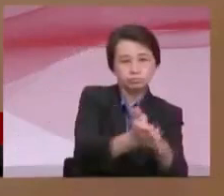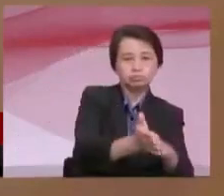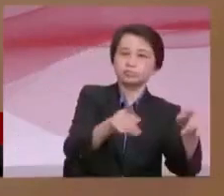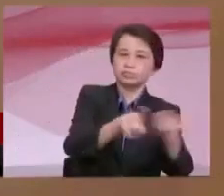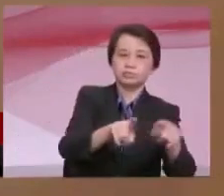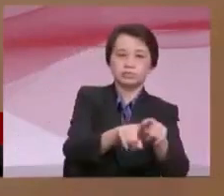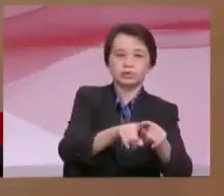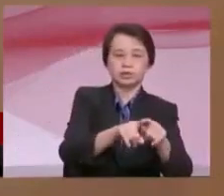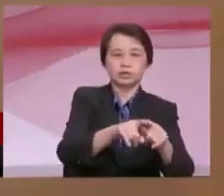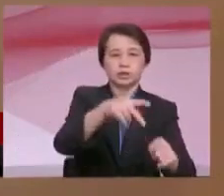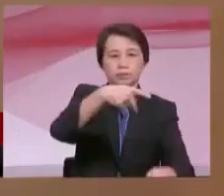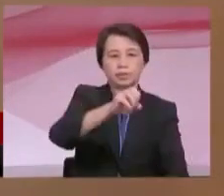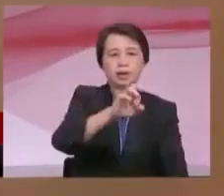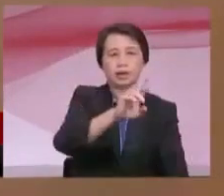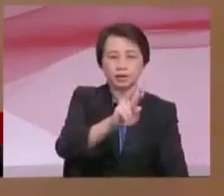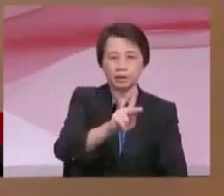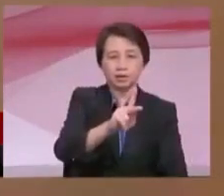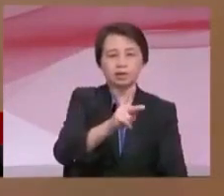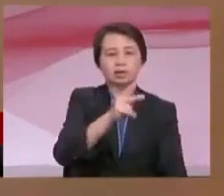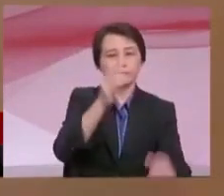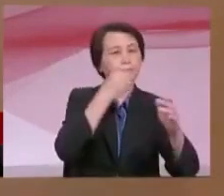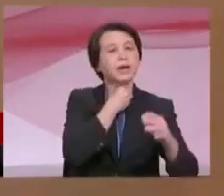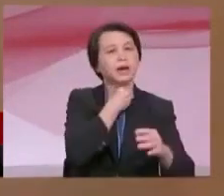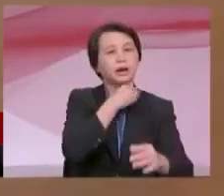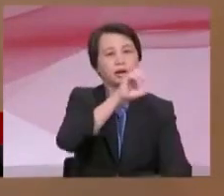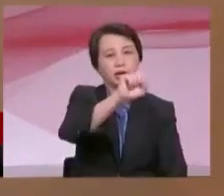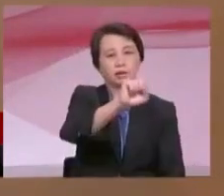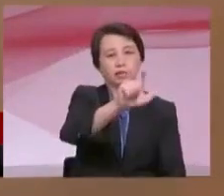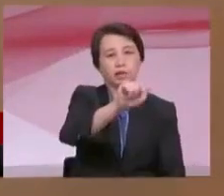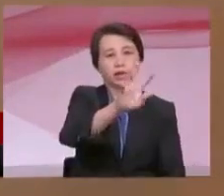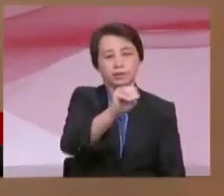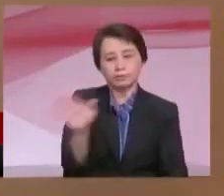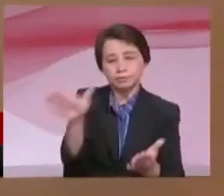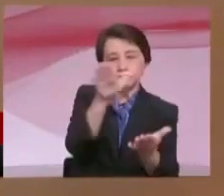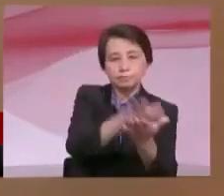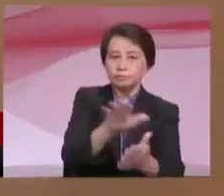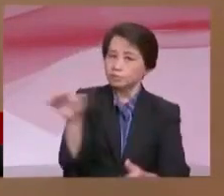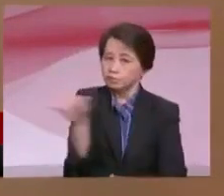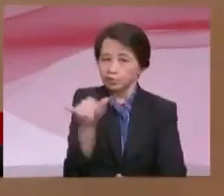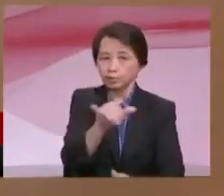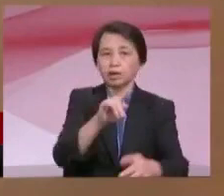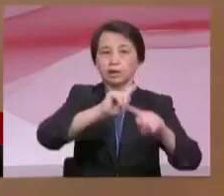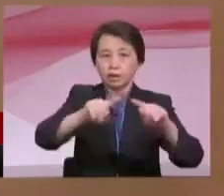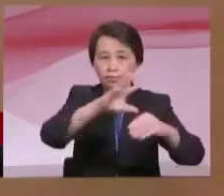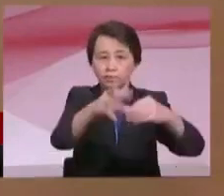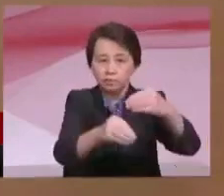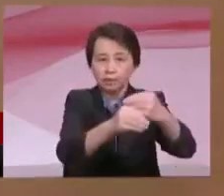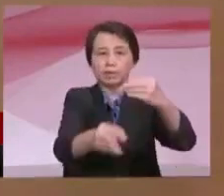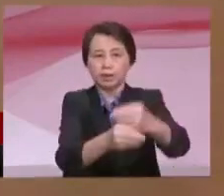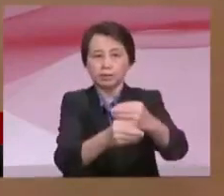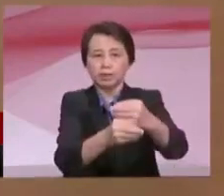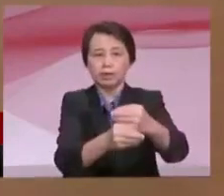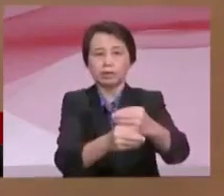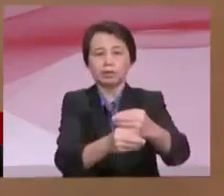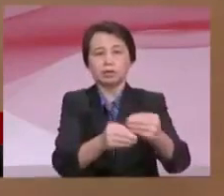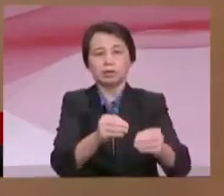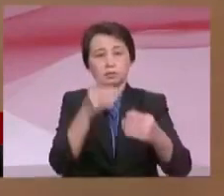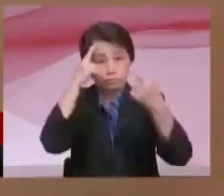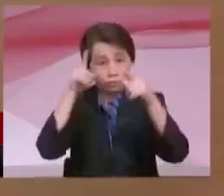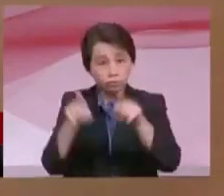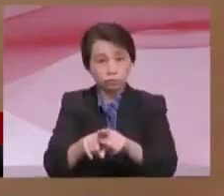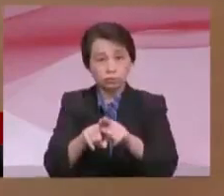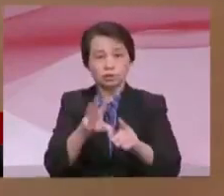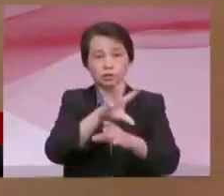beberapa penambah baikan antara e-shop yang diperluin termasuklah